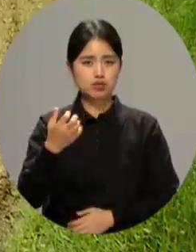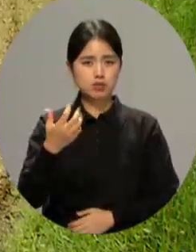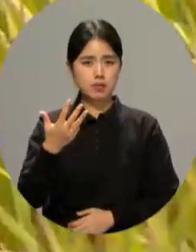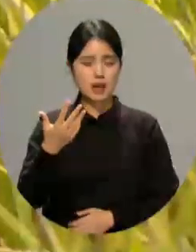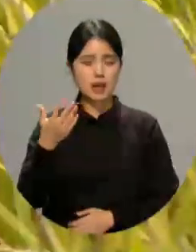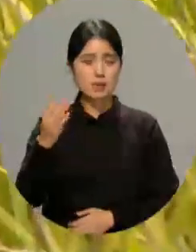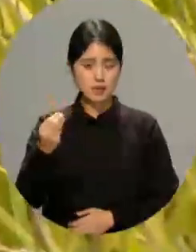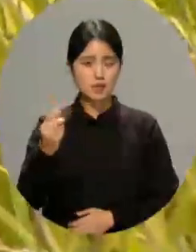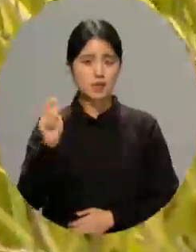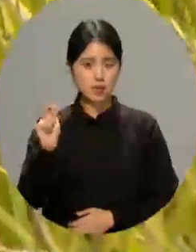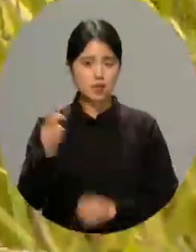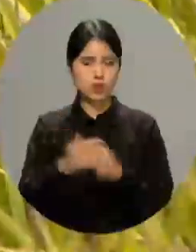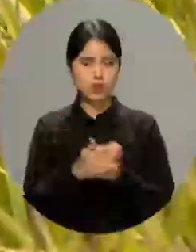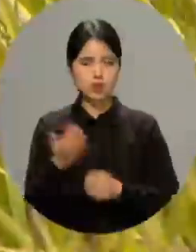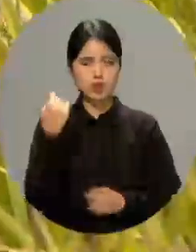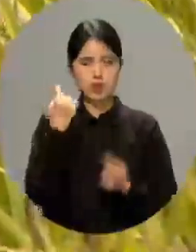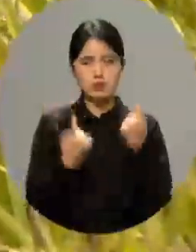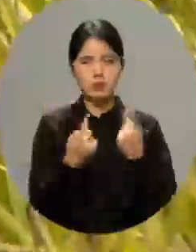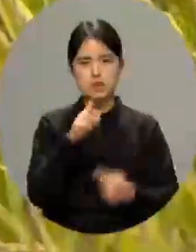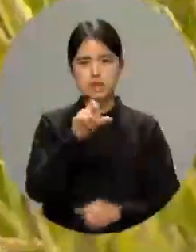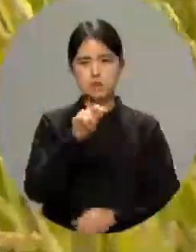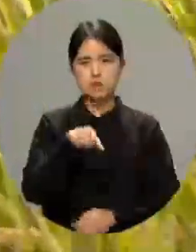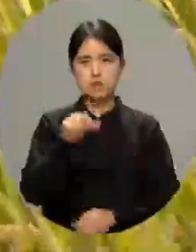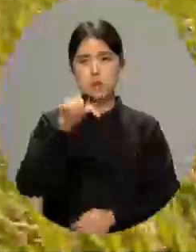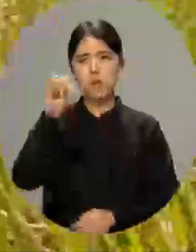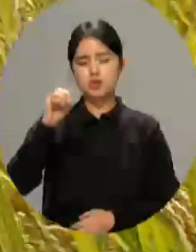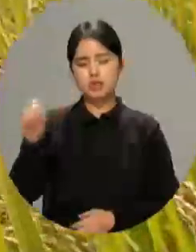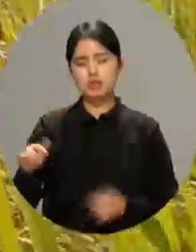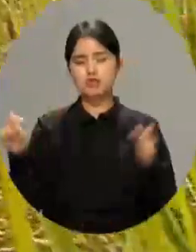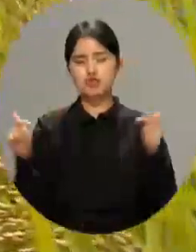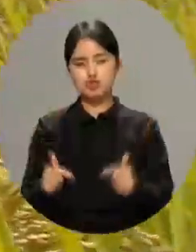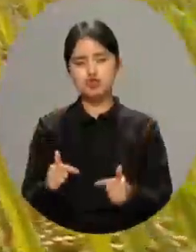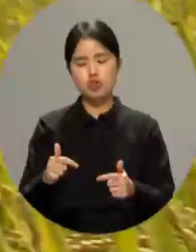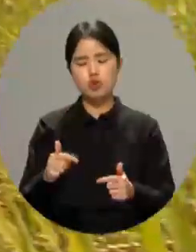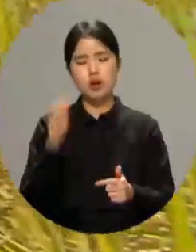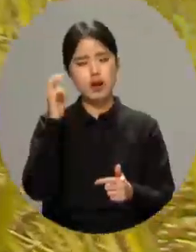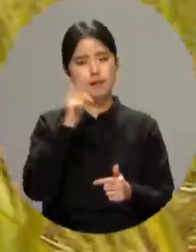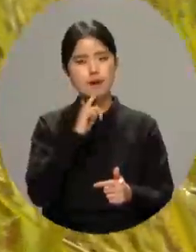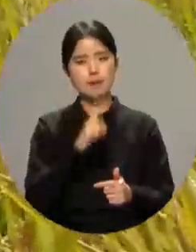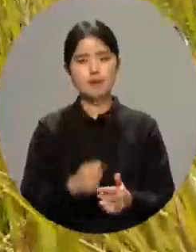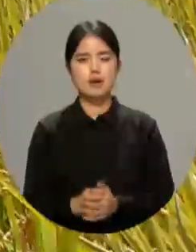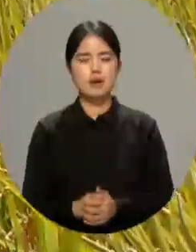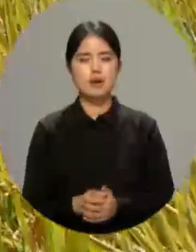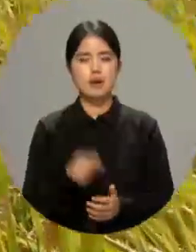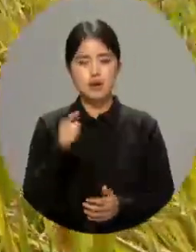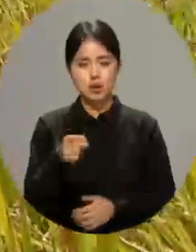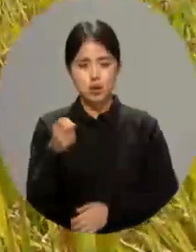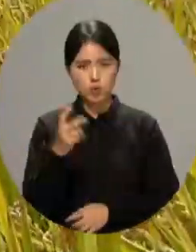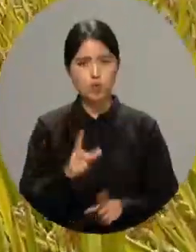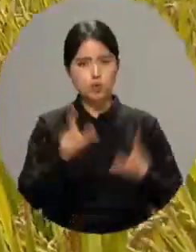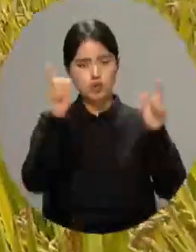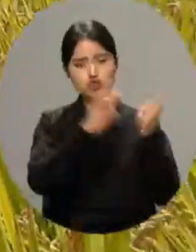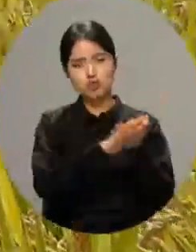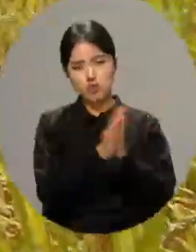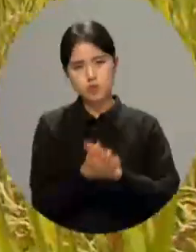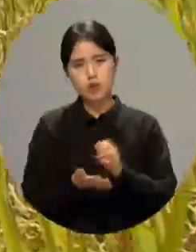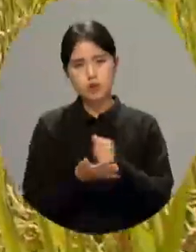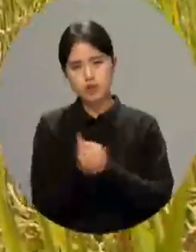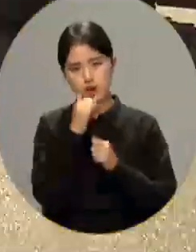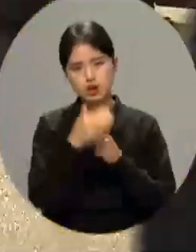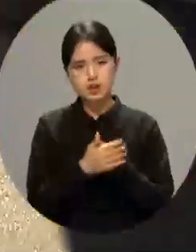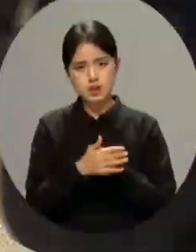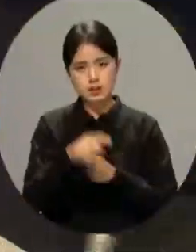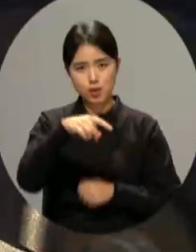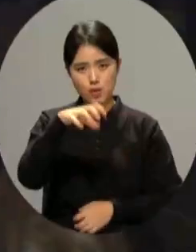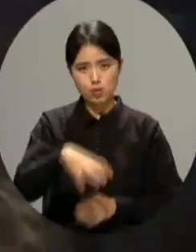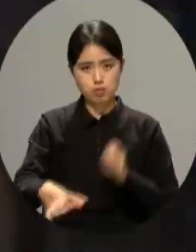톤으로 지난해보다 15.5%나 줄어들 것으로 예측했습니다. 여기에 기후변화의 영향으로 현장